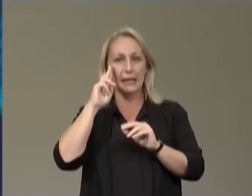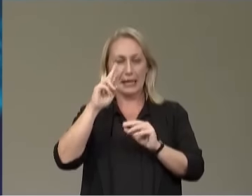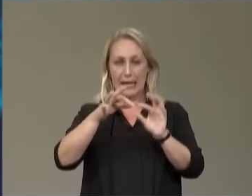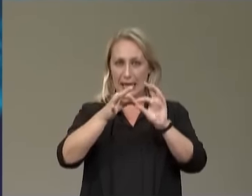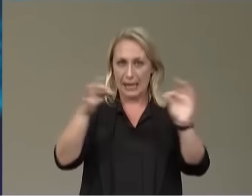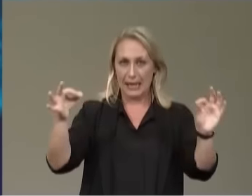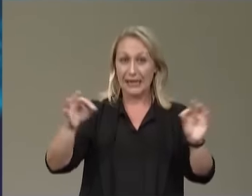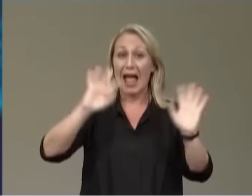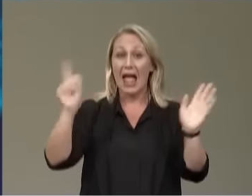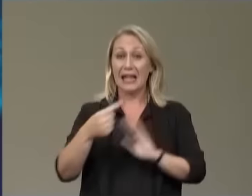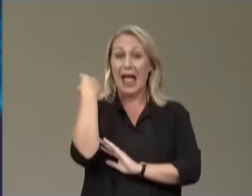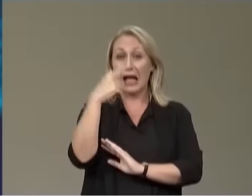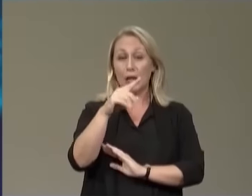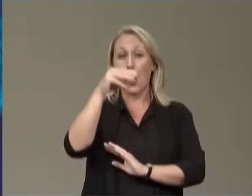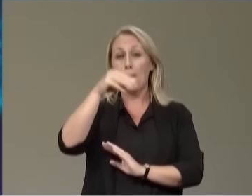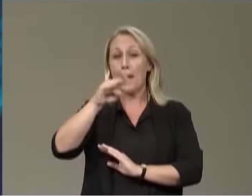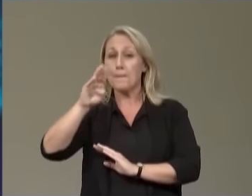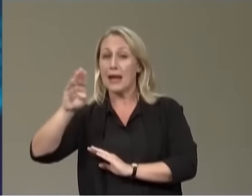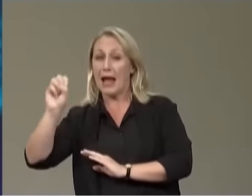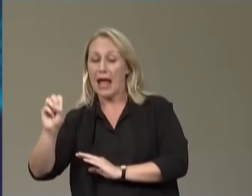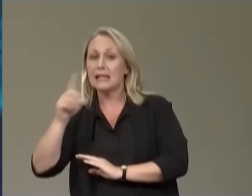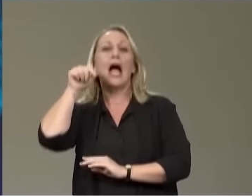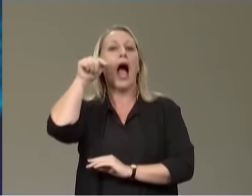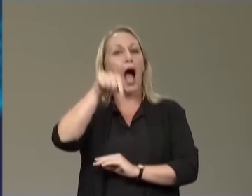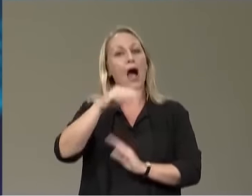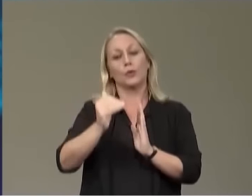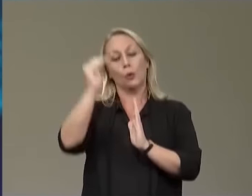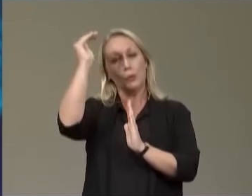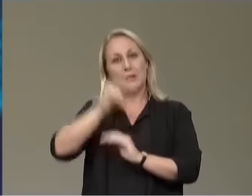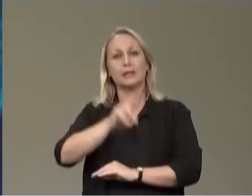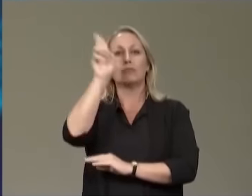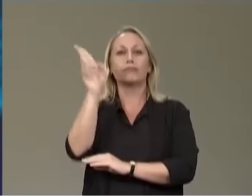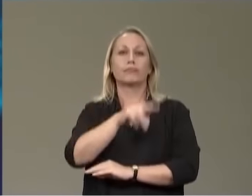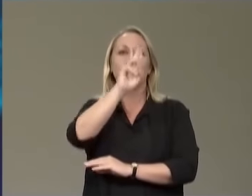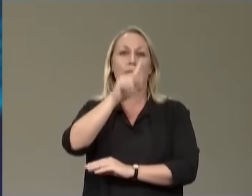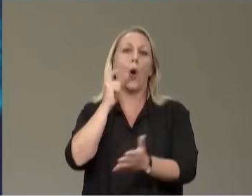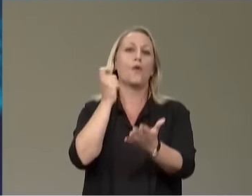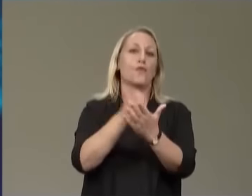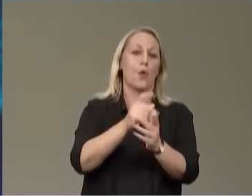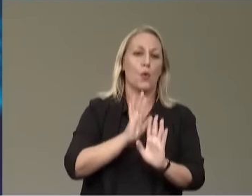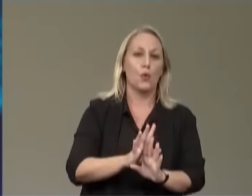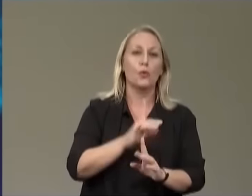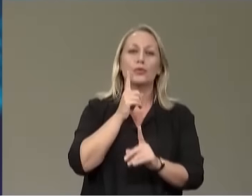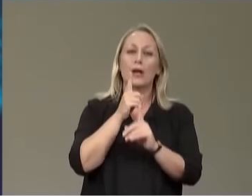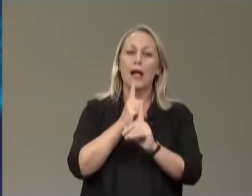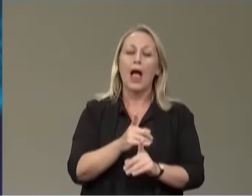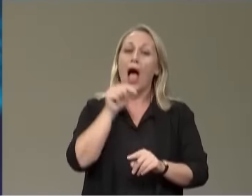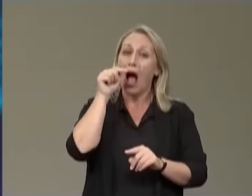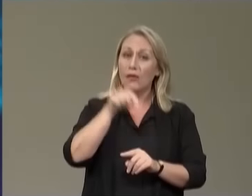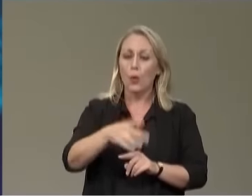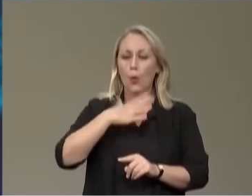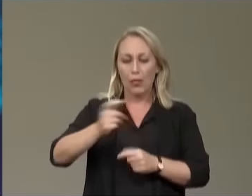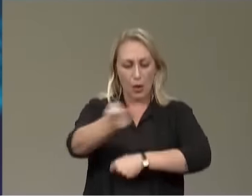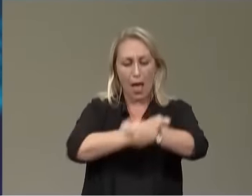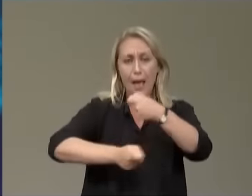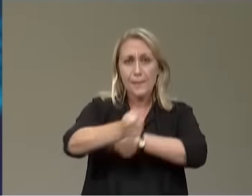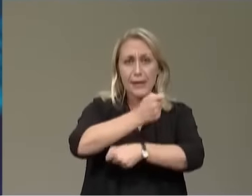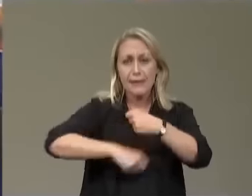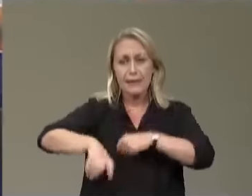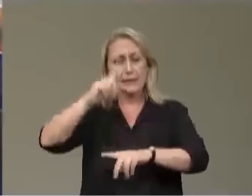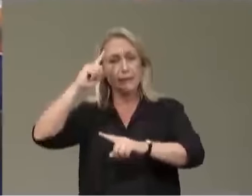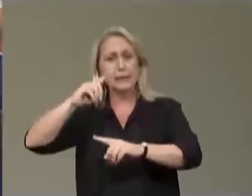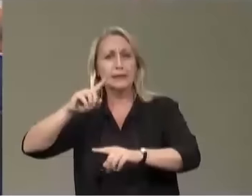100 Mbps. Είναι μια κίνηση με στόχο την ανάπτυξη της ψηφιοποίησης των ελληνικών επιχειρήσεων, των ελληνικών